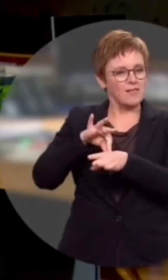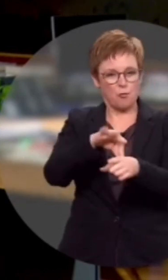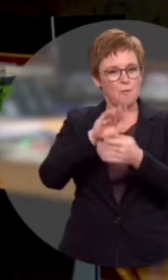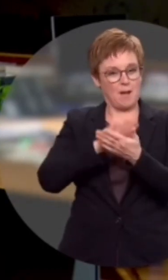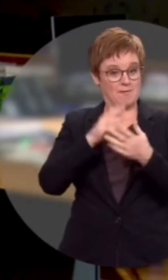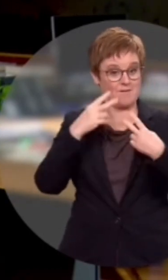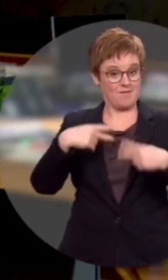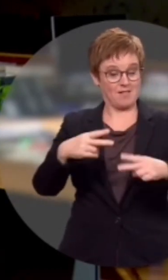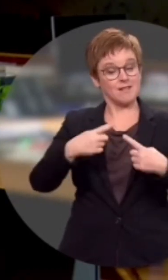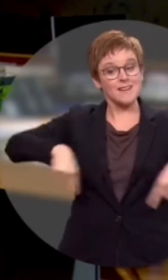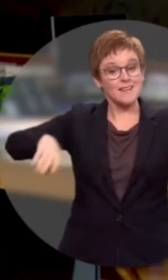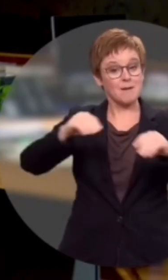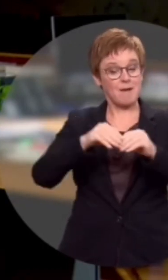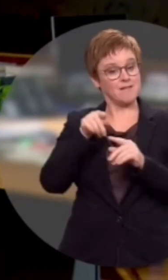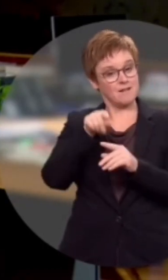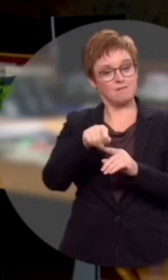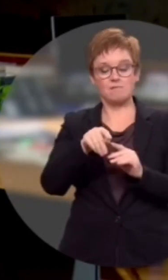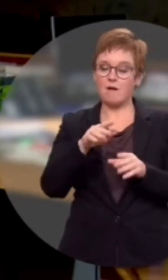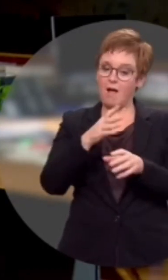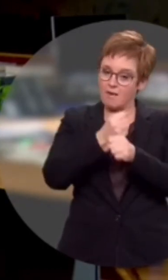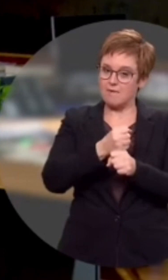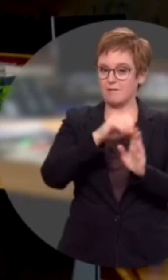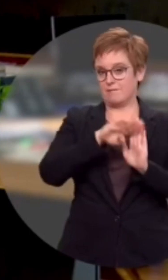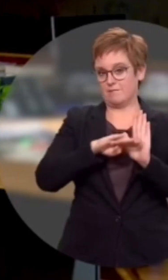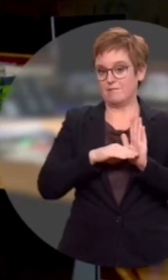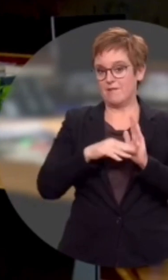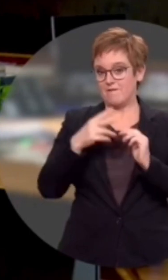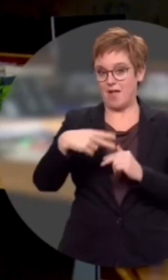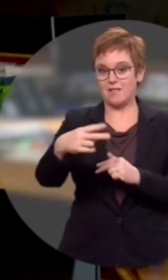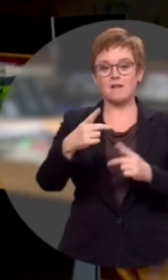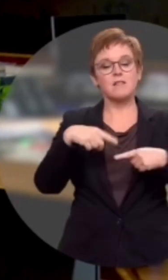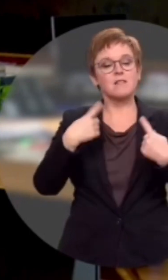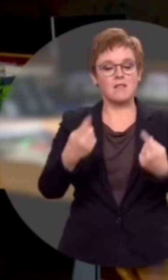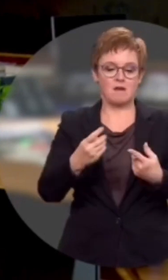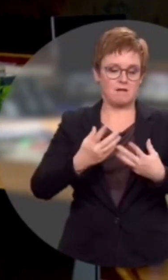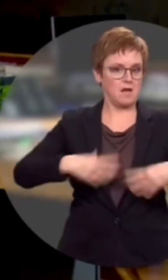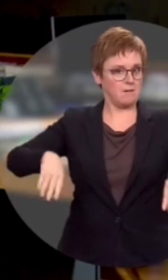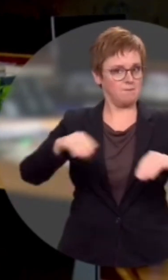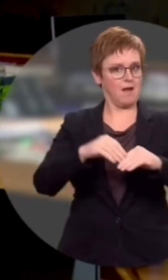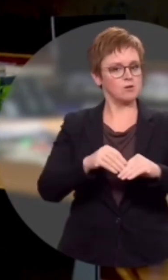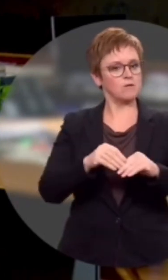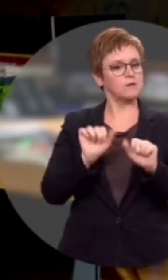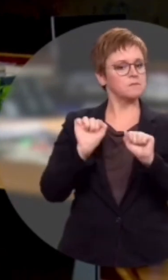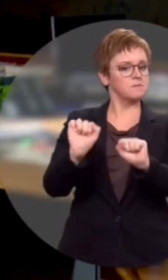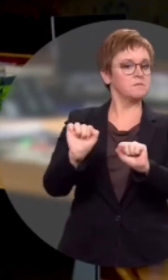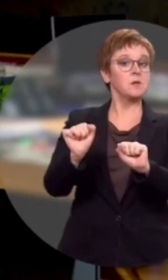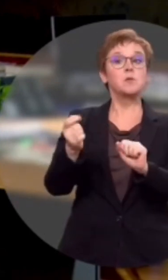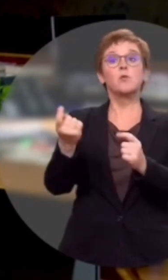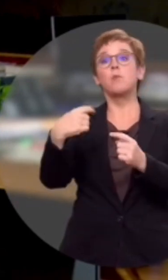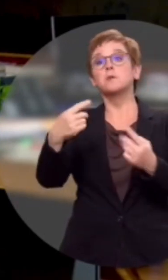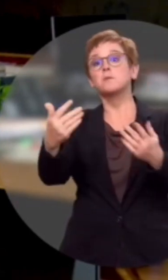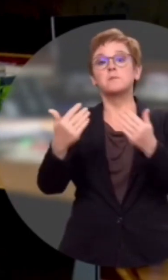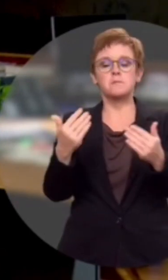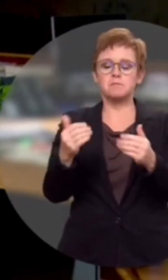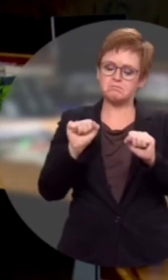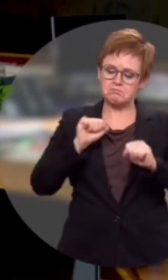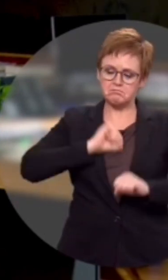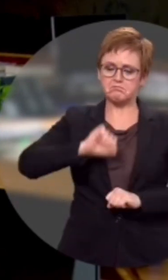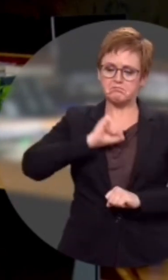gemeinsam uns an diese Prinzipien halten, dann sind wir als Gemeinschaft widerstandsfähig und können